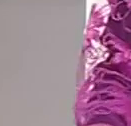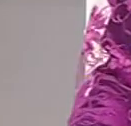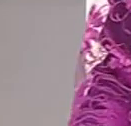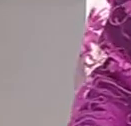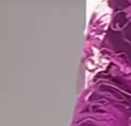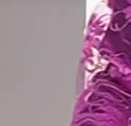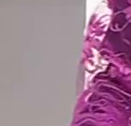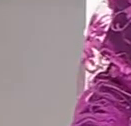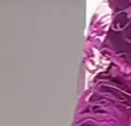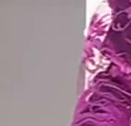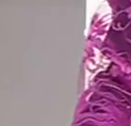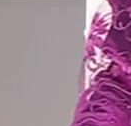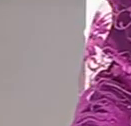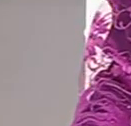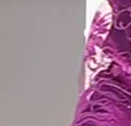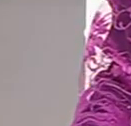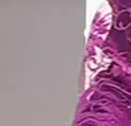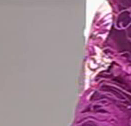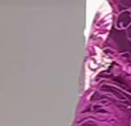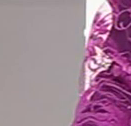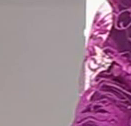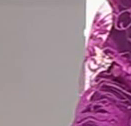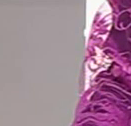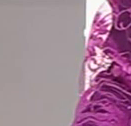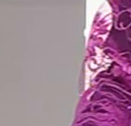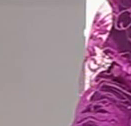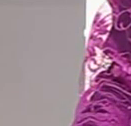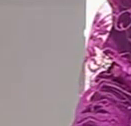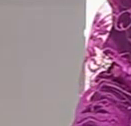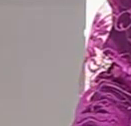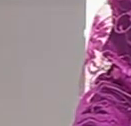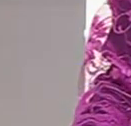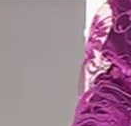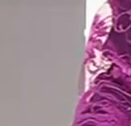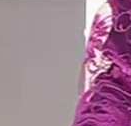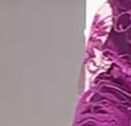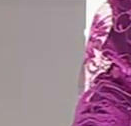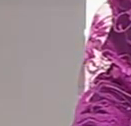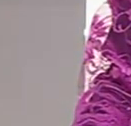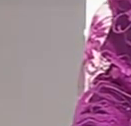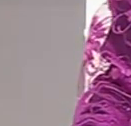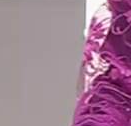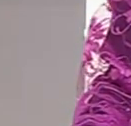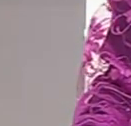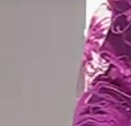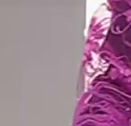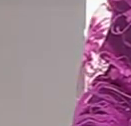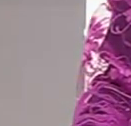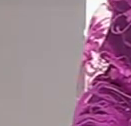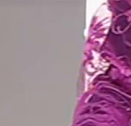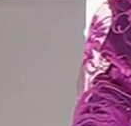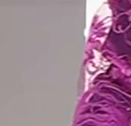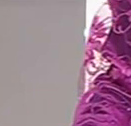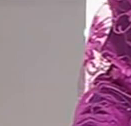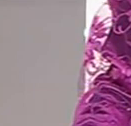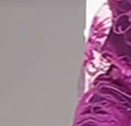بسم الله الرحمن الرحيم، والصلاة والسلام على خير خلق الله أجمعين، نبينا محمد عليه الصلاة